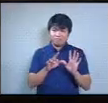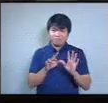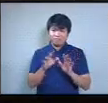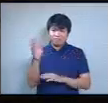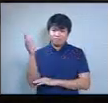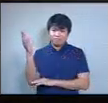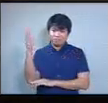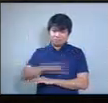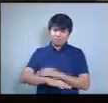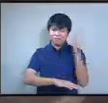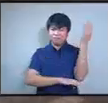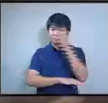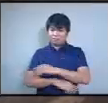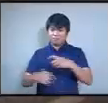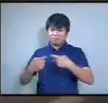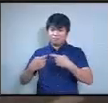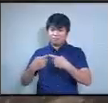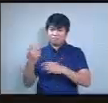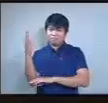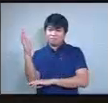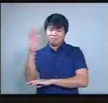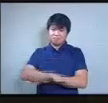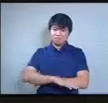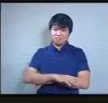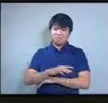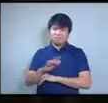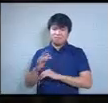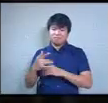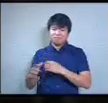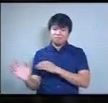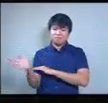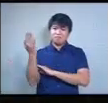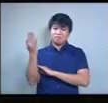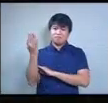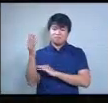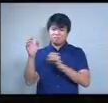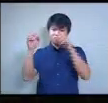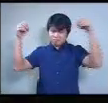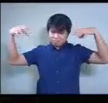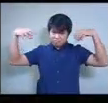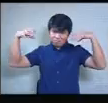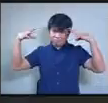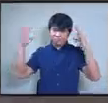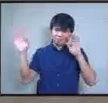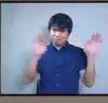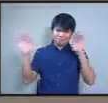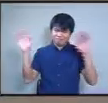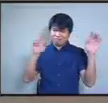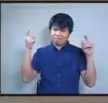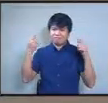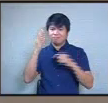ng kuryente na bagsakan. Pagsapit ng madaling araw, mas malakas na ulan at hangin ang naramdaman.